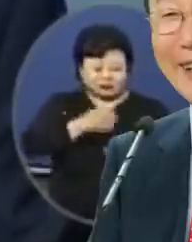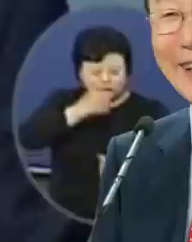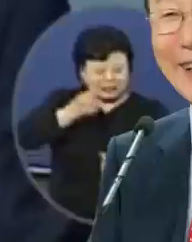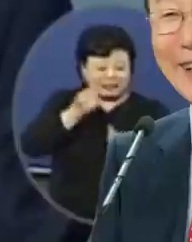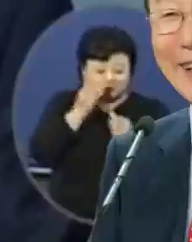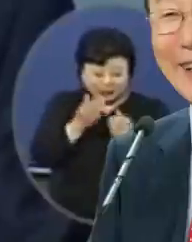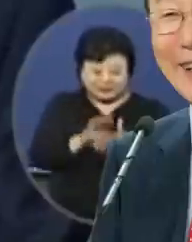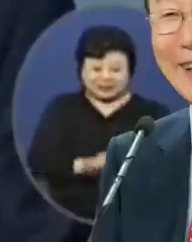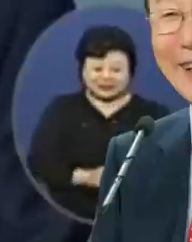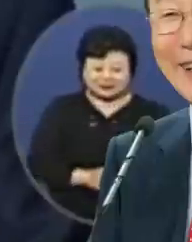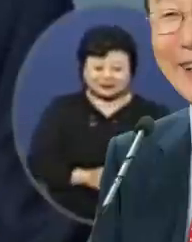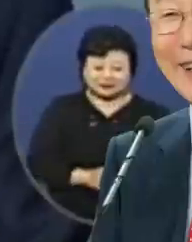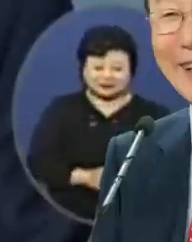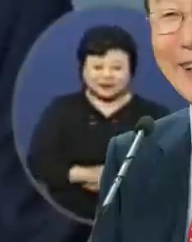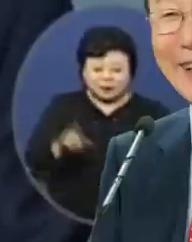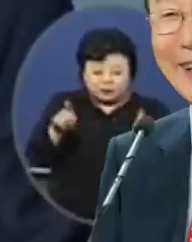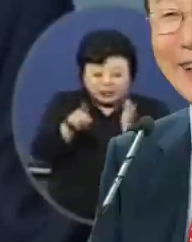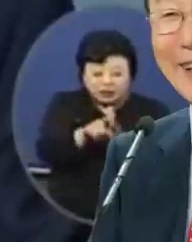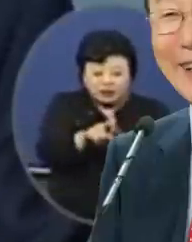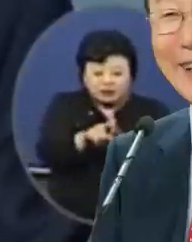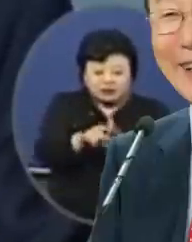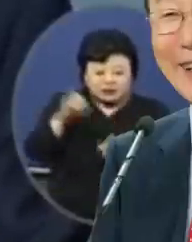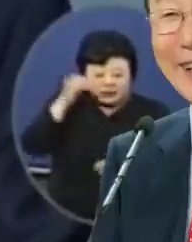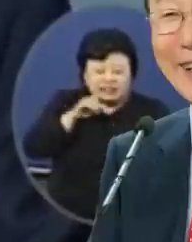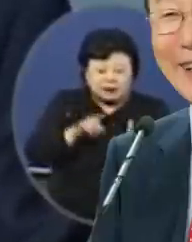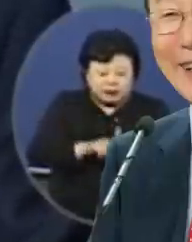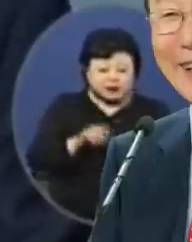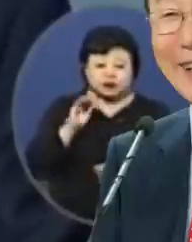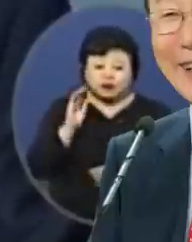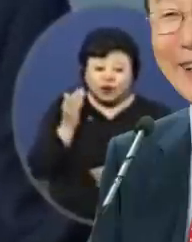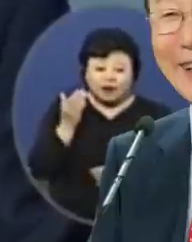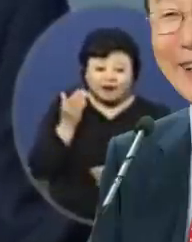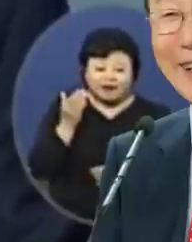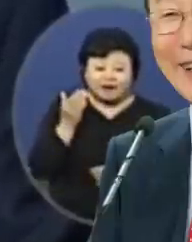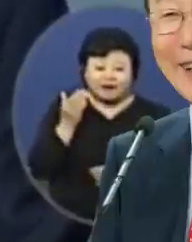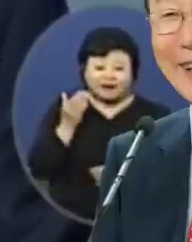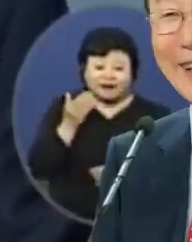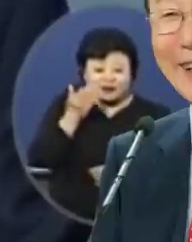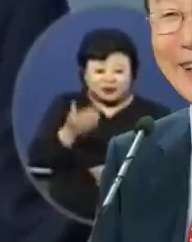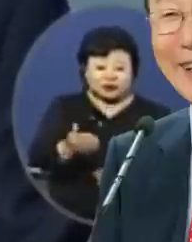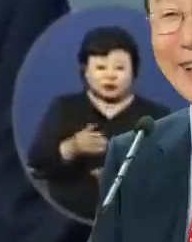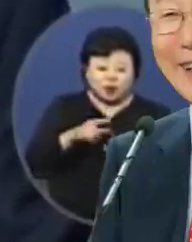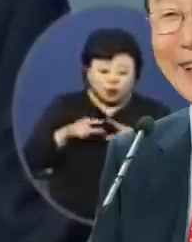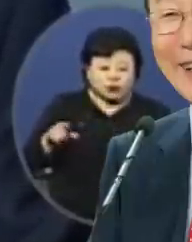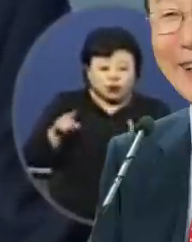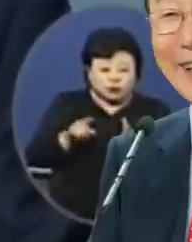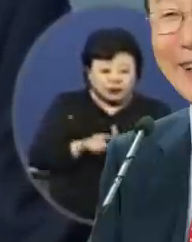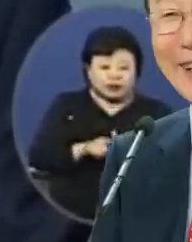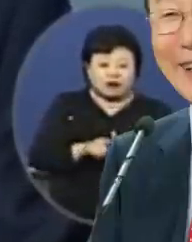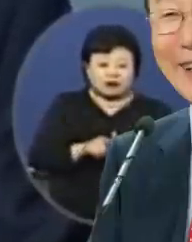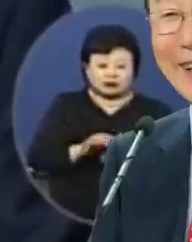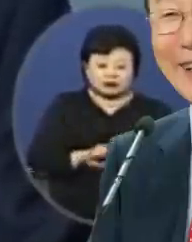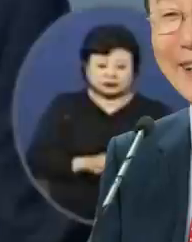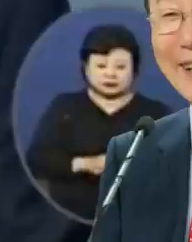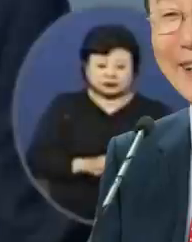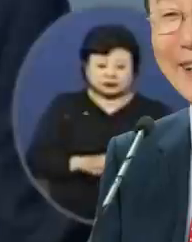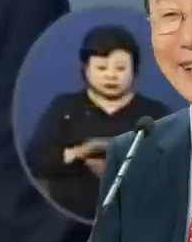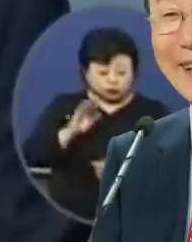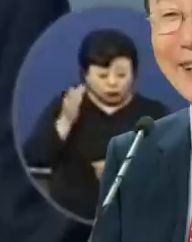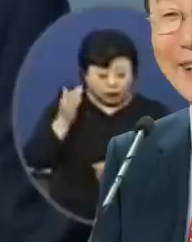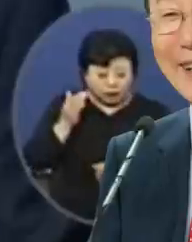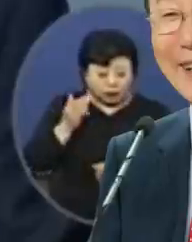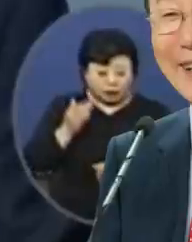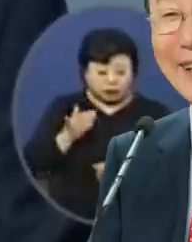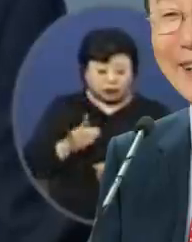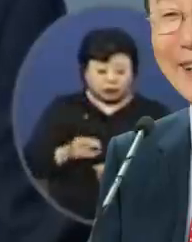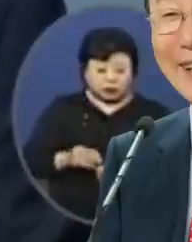꾸십시오. 그리고 믿는 것은 그냥 믿으면 돼요. 여러분 보통 믿는 것을 믿으면 되는 것입니다.